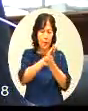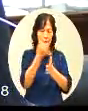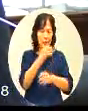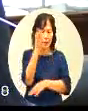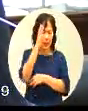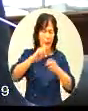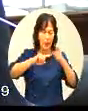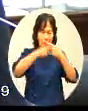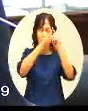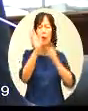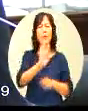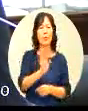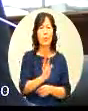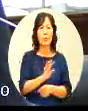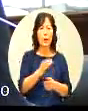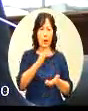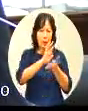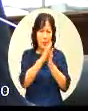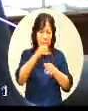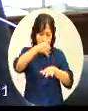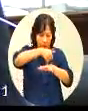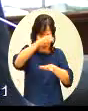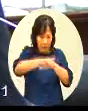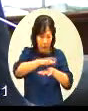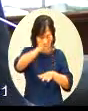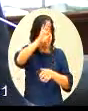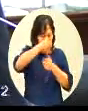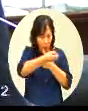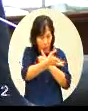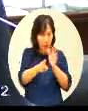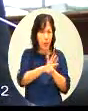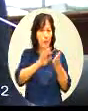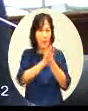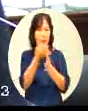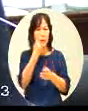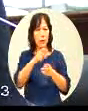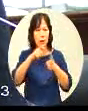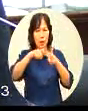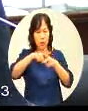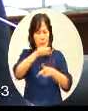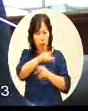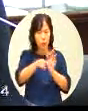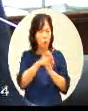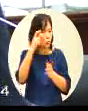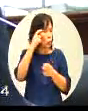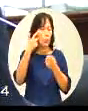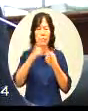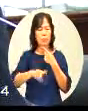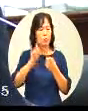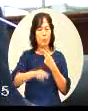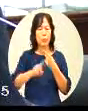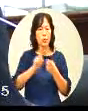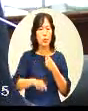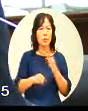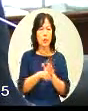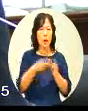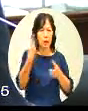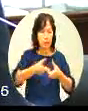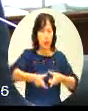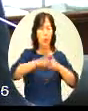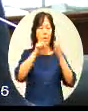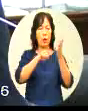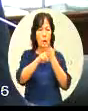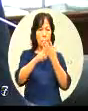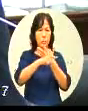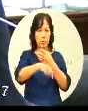战，帮他登革热成立一个政治的一个工具，我觉得都不妥，我觉得都不妥，我们应该回归到专业来